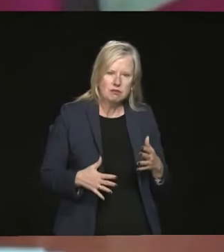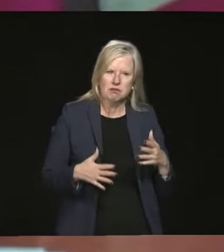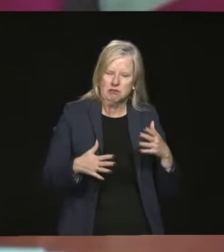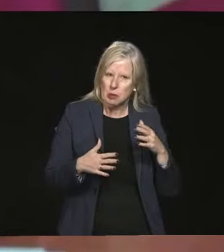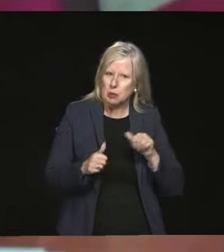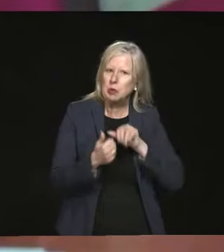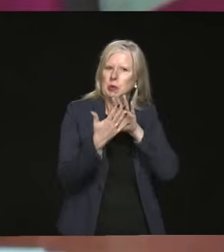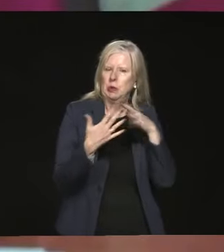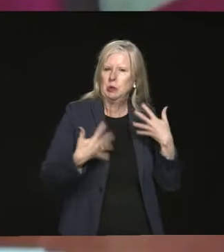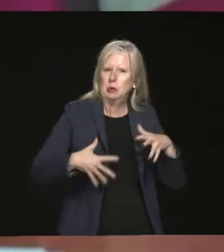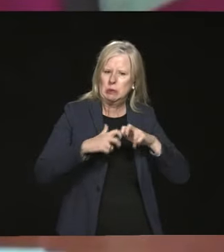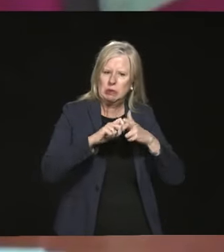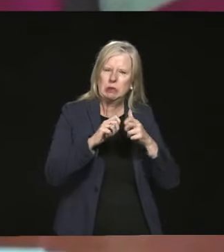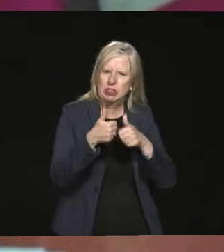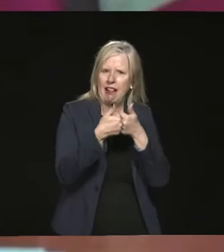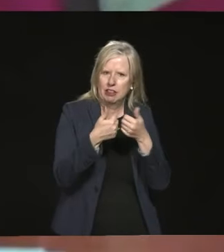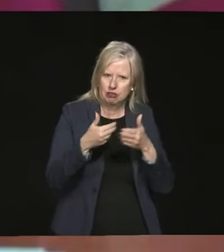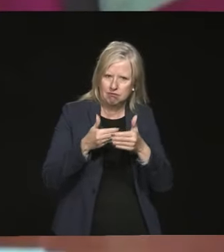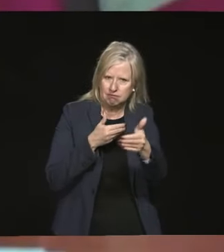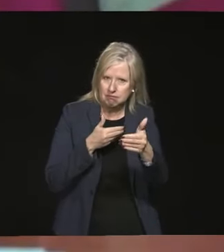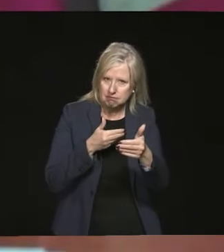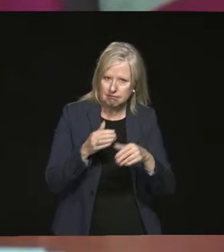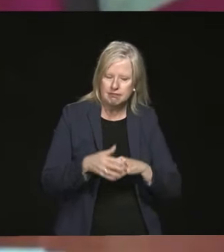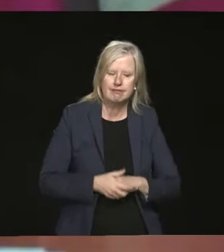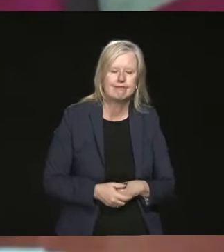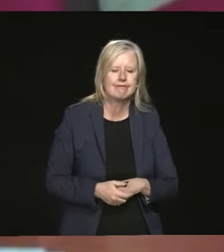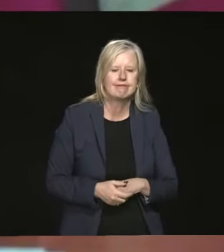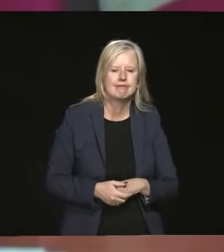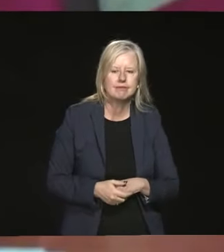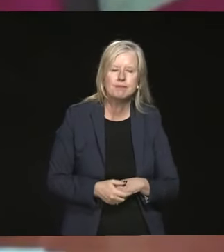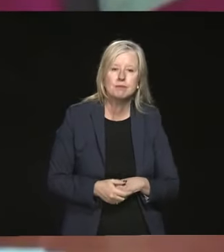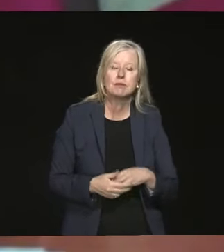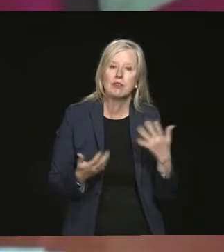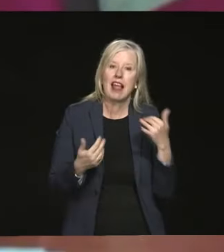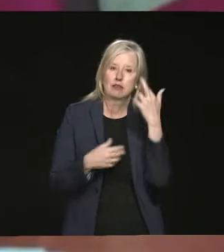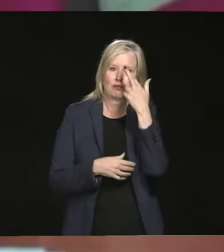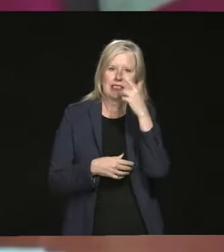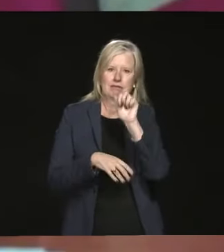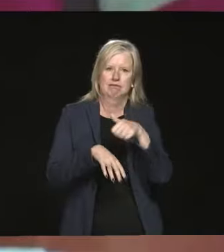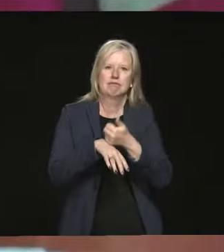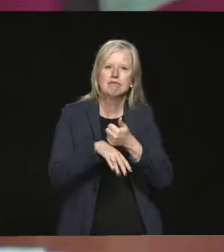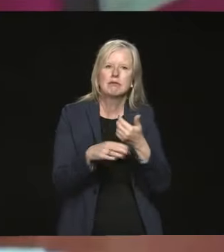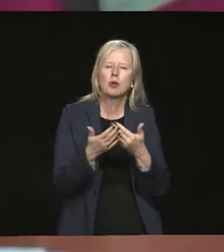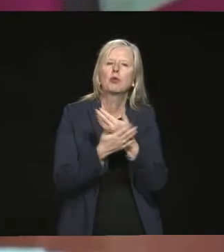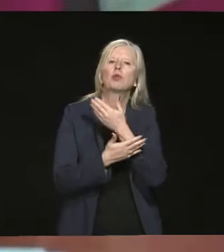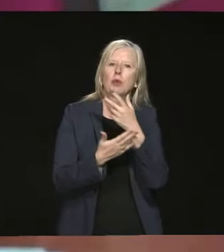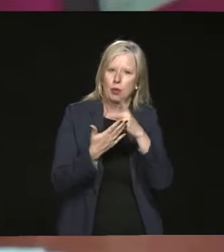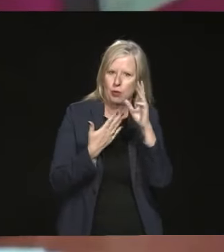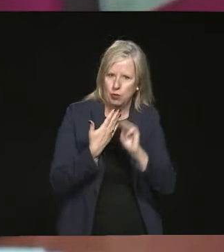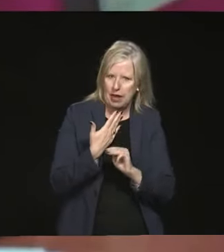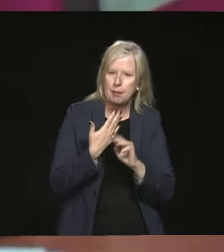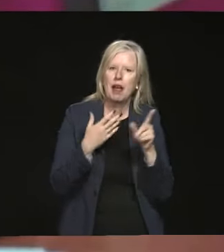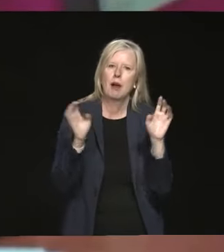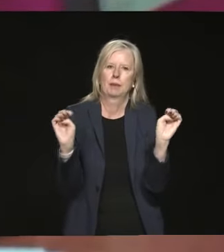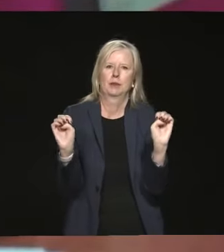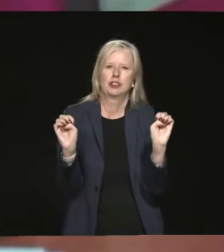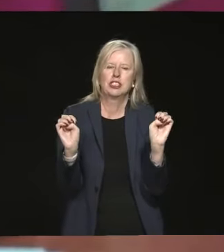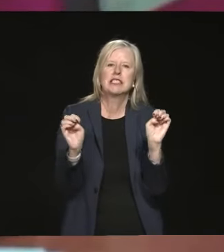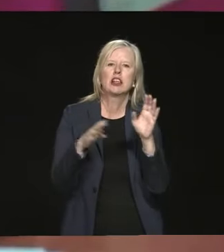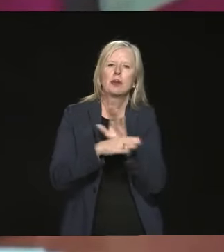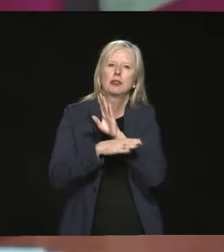intention d'introduire l'aide d'urgence du Canada pour les loyers commerciaux des petites entreprises. Le programme aura pour but